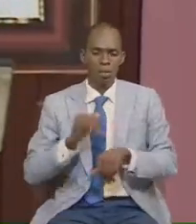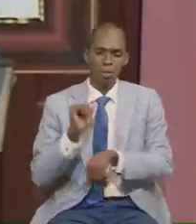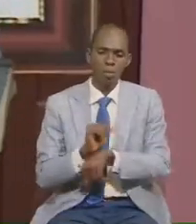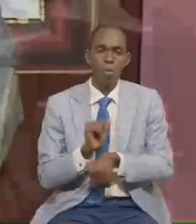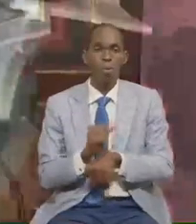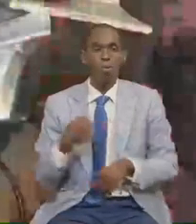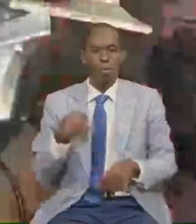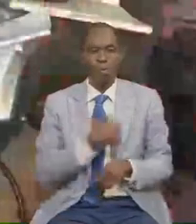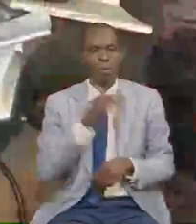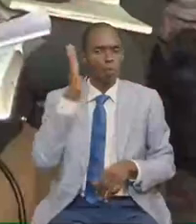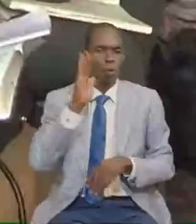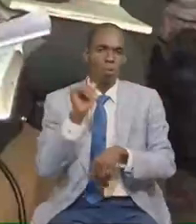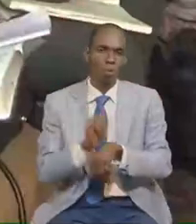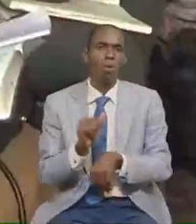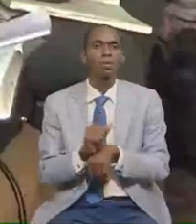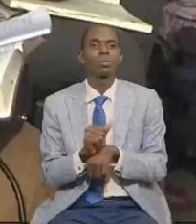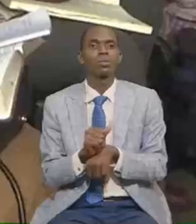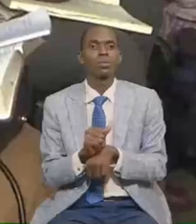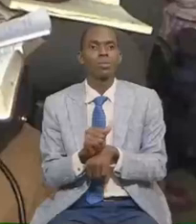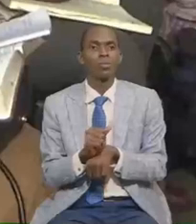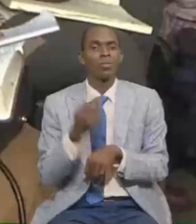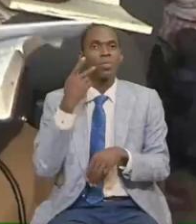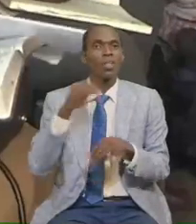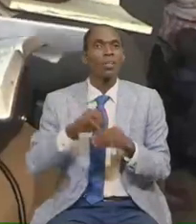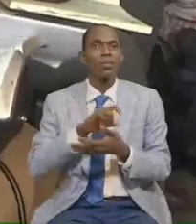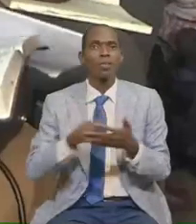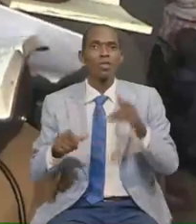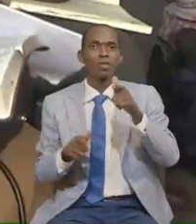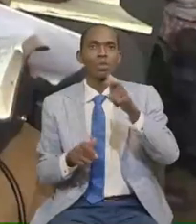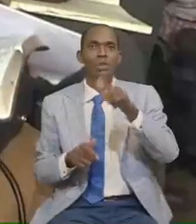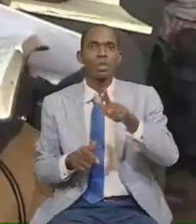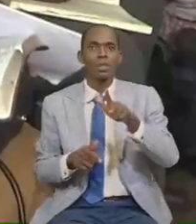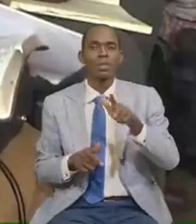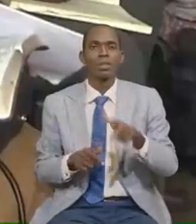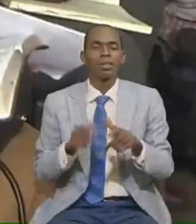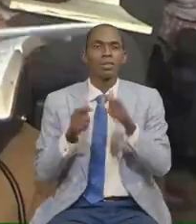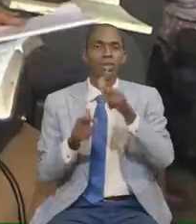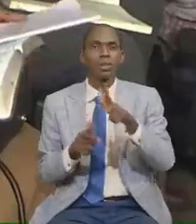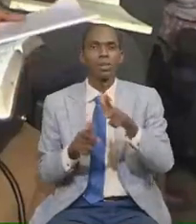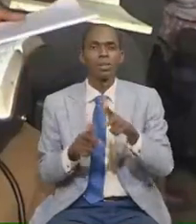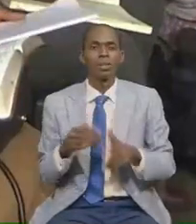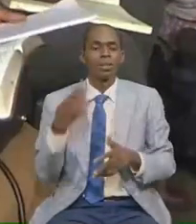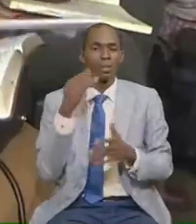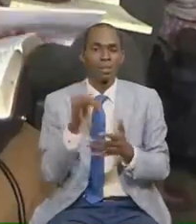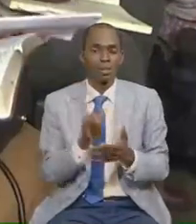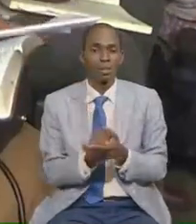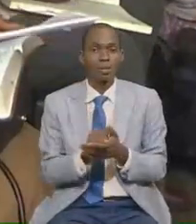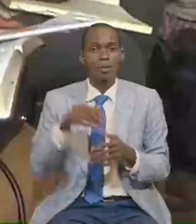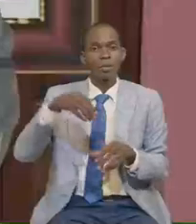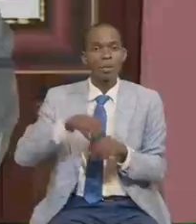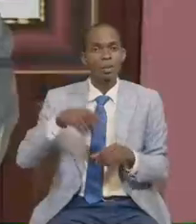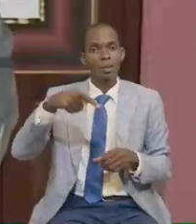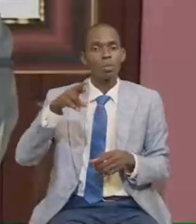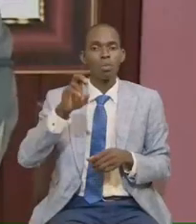travailler. Voyons le verset 23 encore. Tout travail, Proverbe 14, 23. Tout travail procure